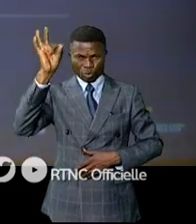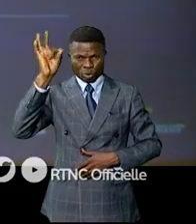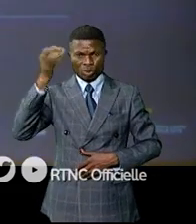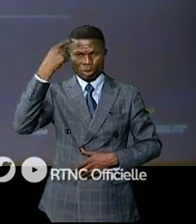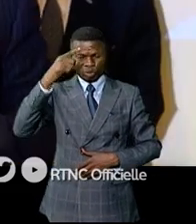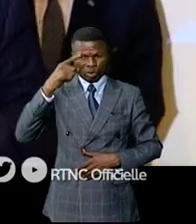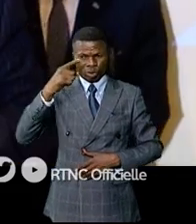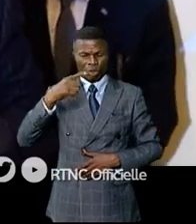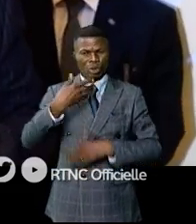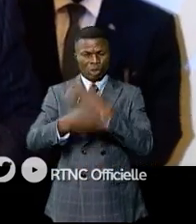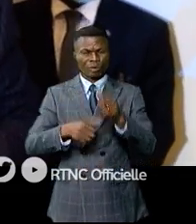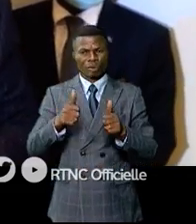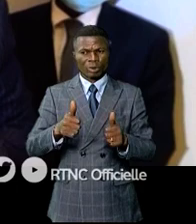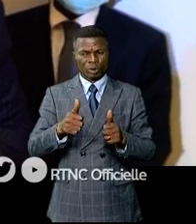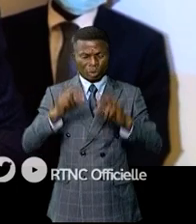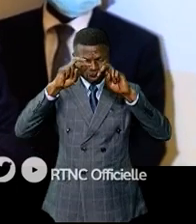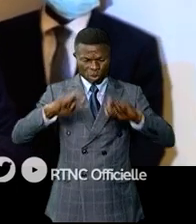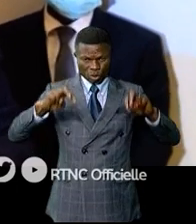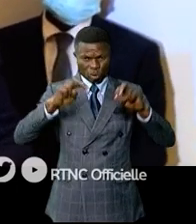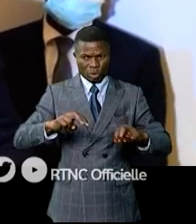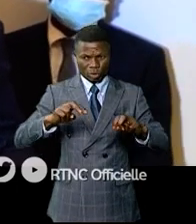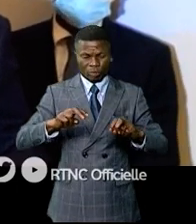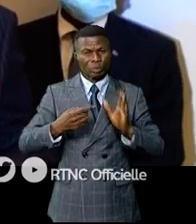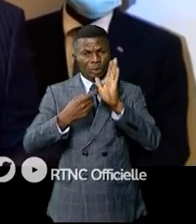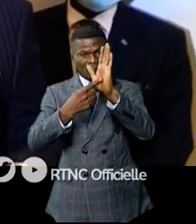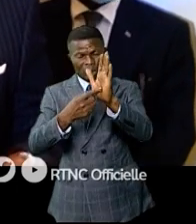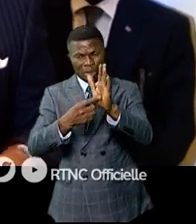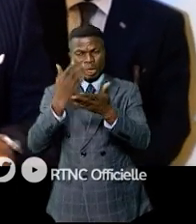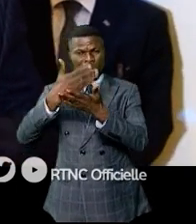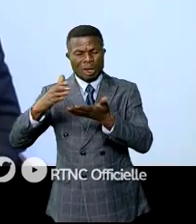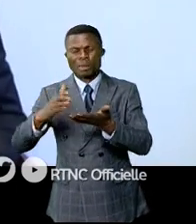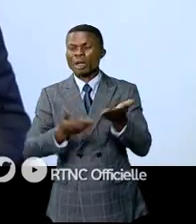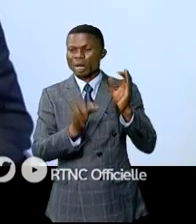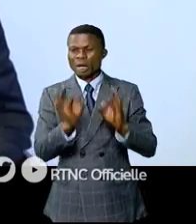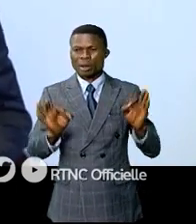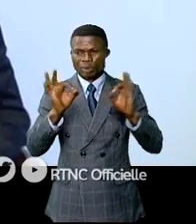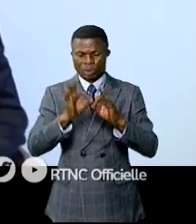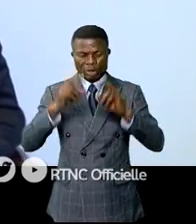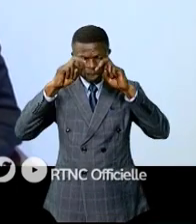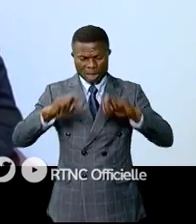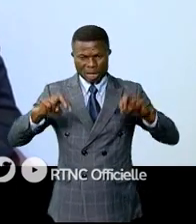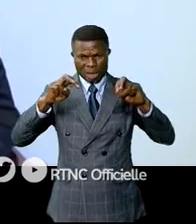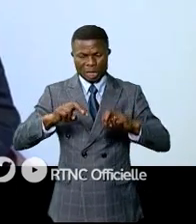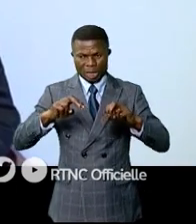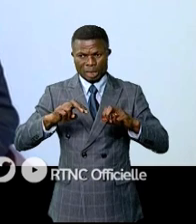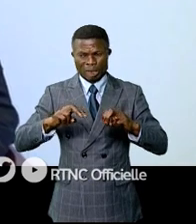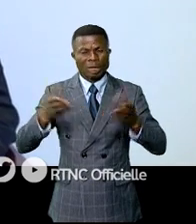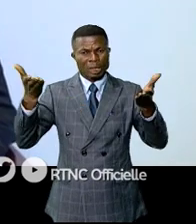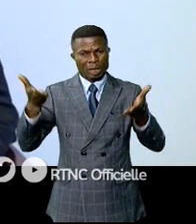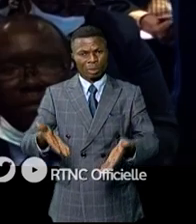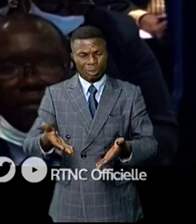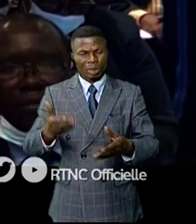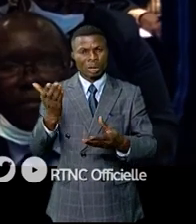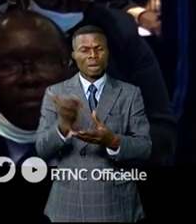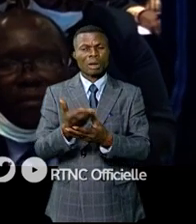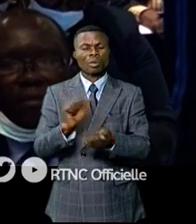pour mener à bon port les études, a présenté les étapes importantes, dont l'analyse de l'existant dans ce